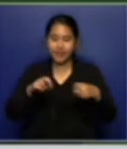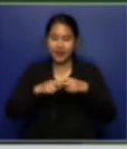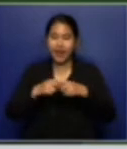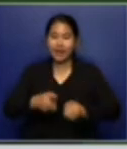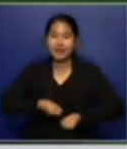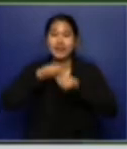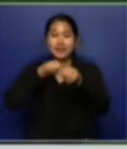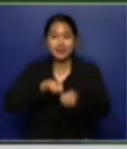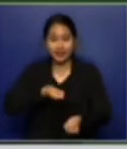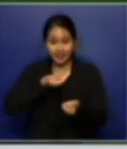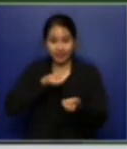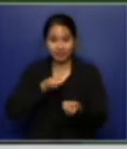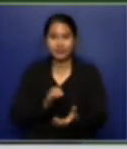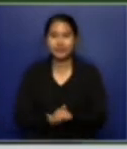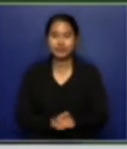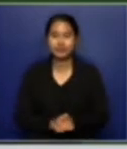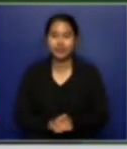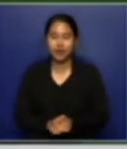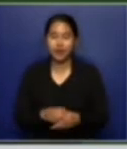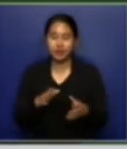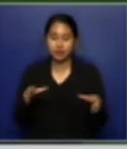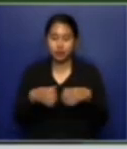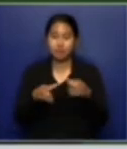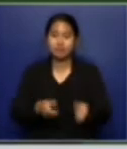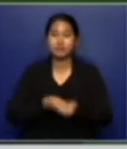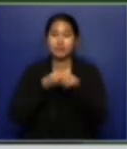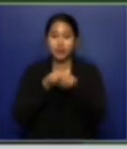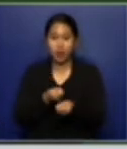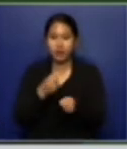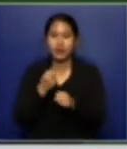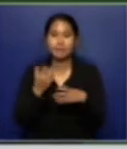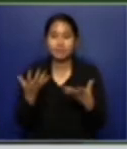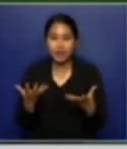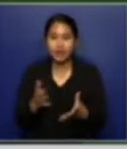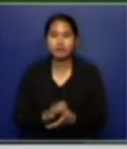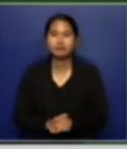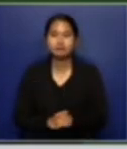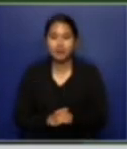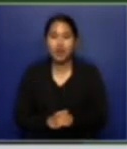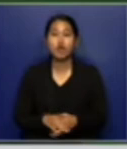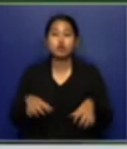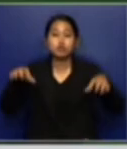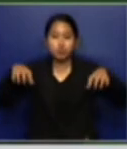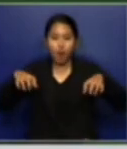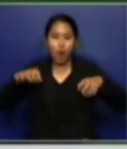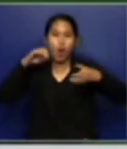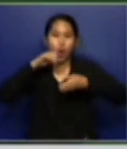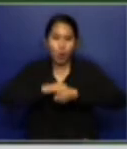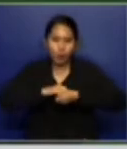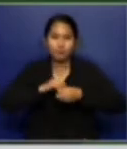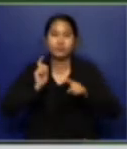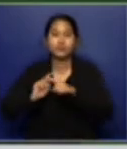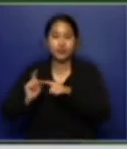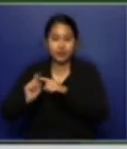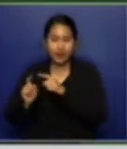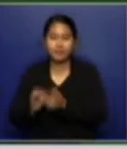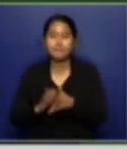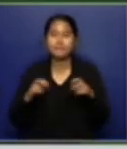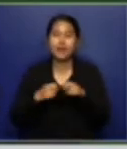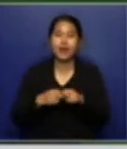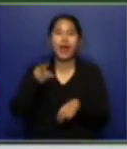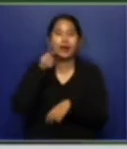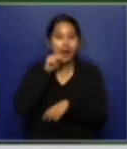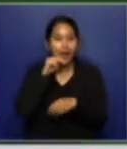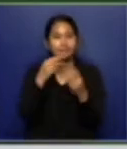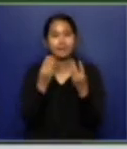แก้ปัญหาด้านการเกษตรให้กับเกษตรกรเราต้องอาศัยความร่วมมือจากหลายภาคส่วนไม่ว่าจะเป็นปัญหาเรื่องน้ำเรื่องดินเ